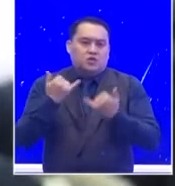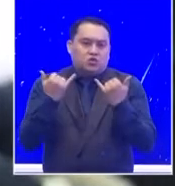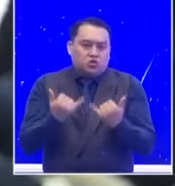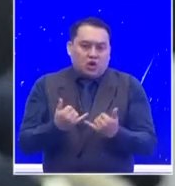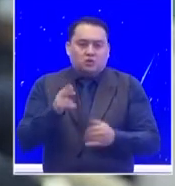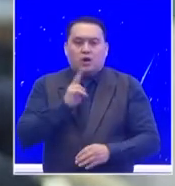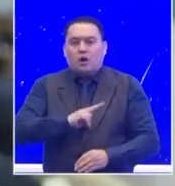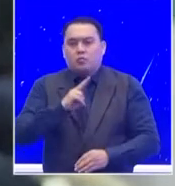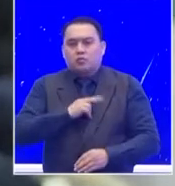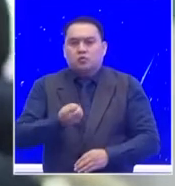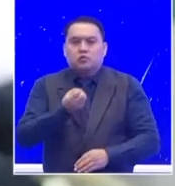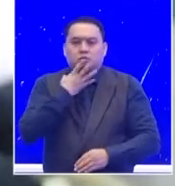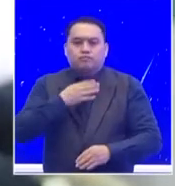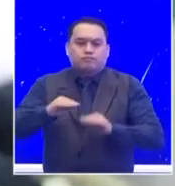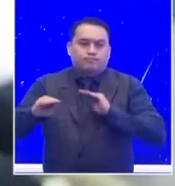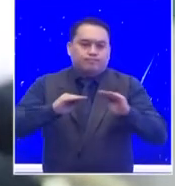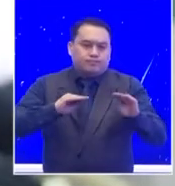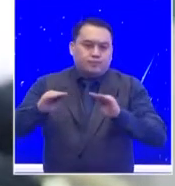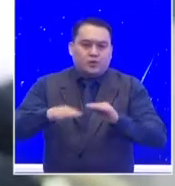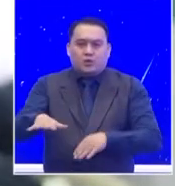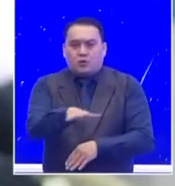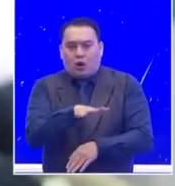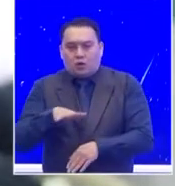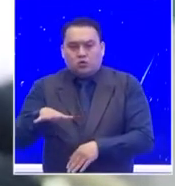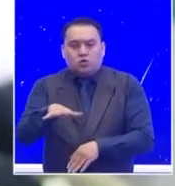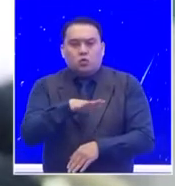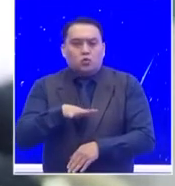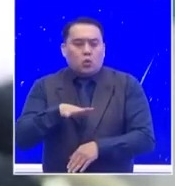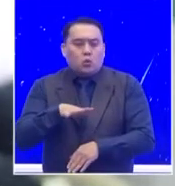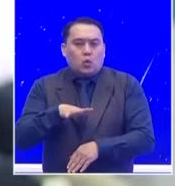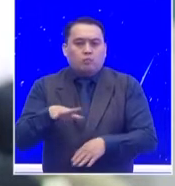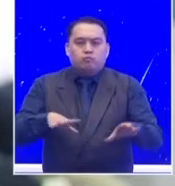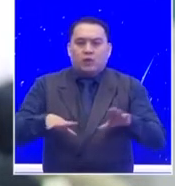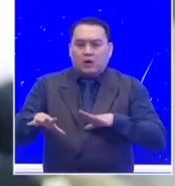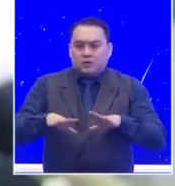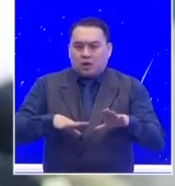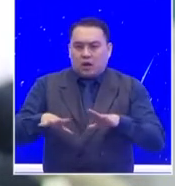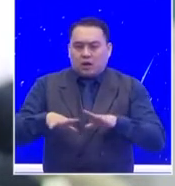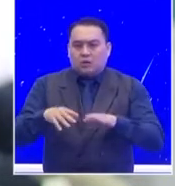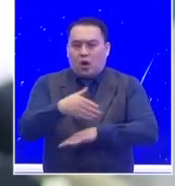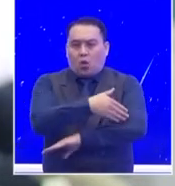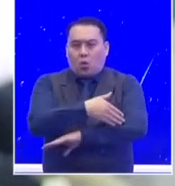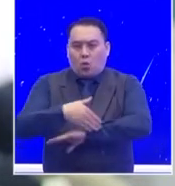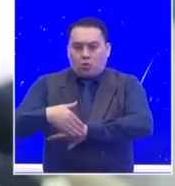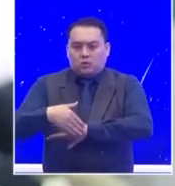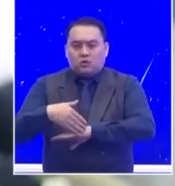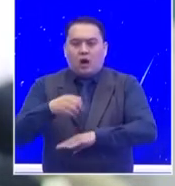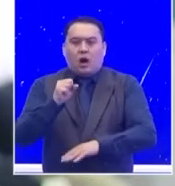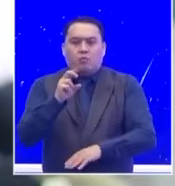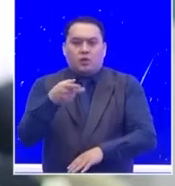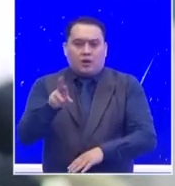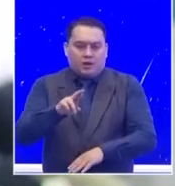момент благоустроили территорию базара на улице Гаухарана, пересечения